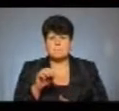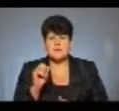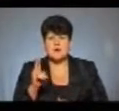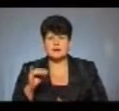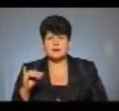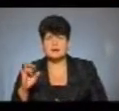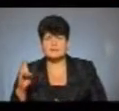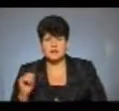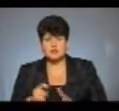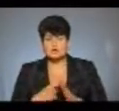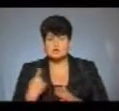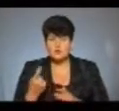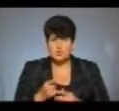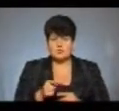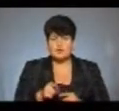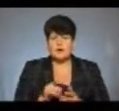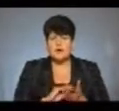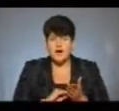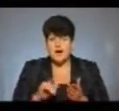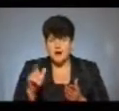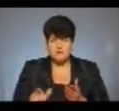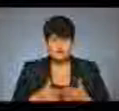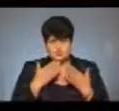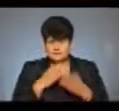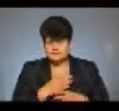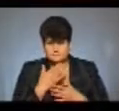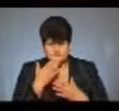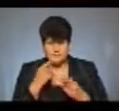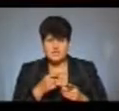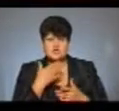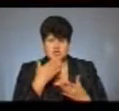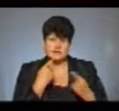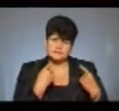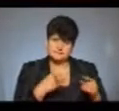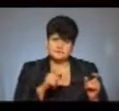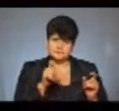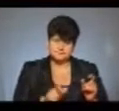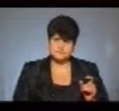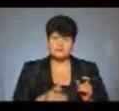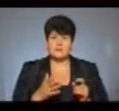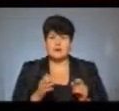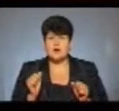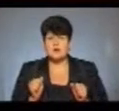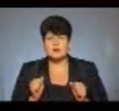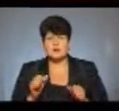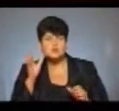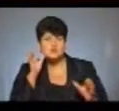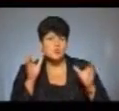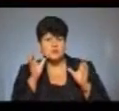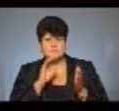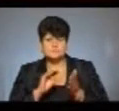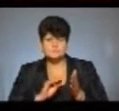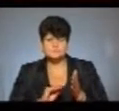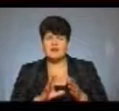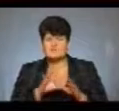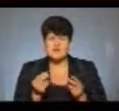області. Під час репрезентації сам автор віршів не читає, їх зачитує модератор зустрічі Юрій Матевищук та слухачі. Всі гроші